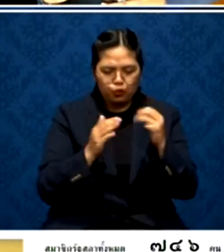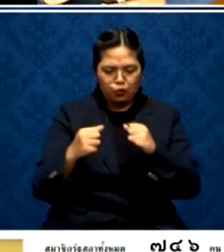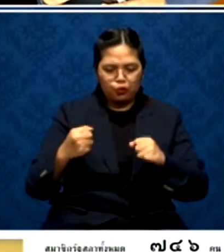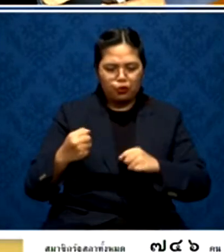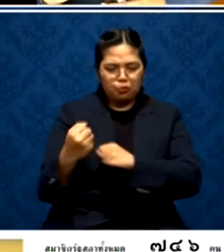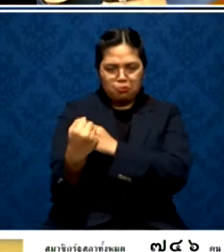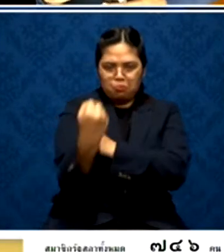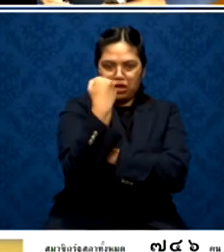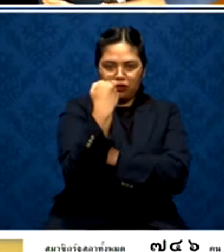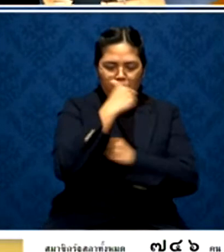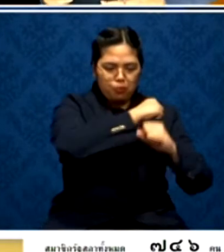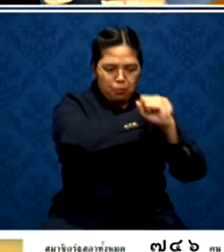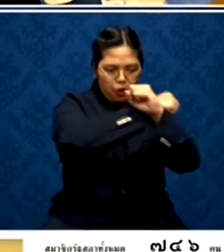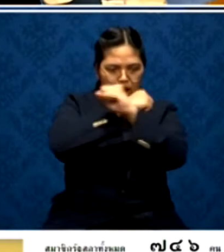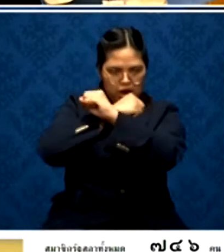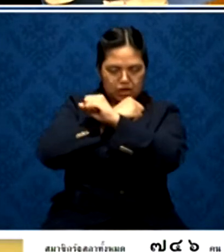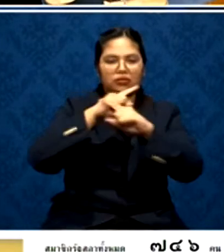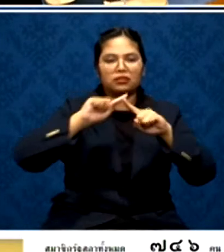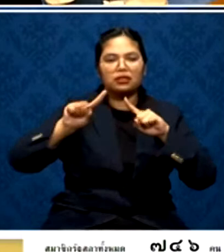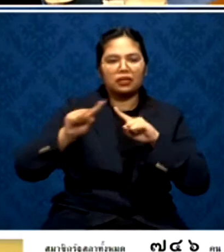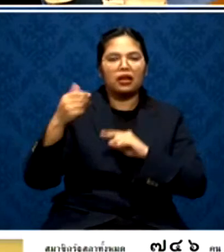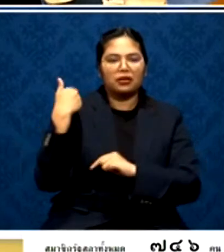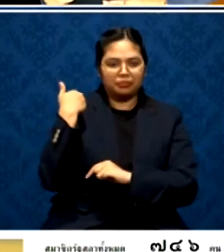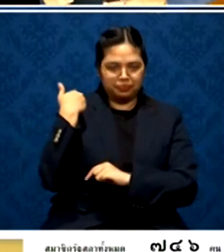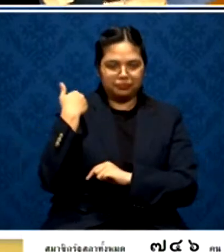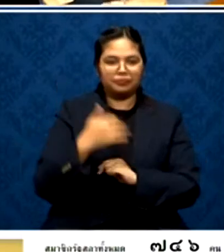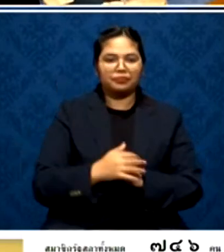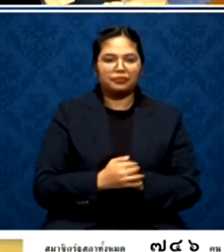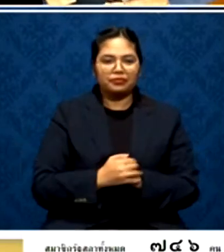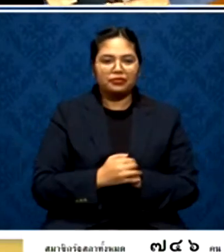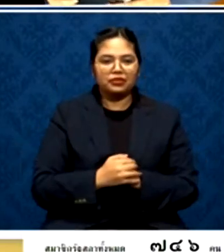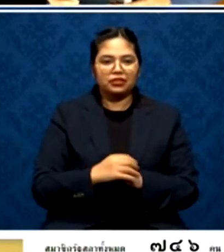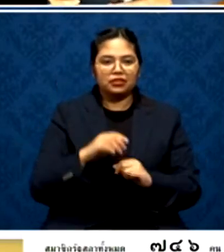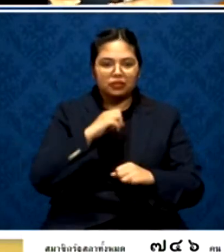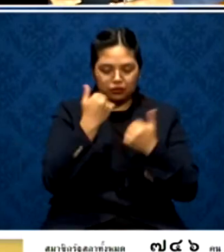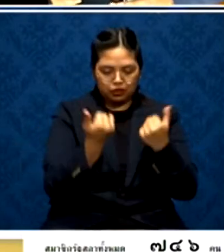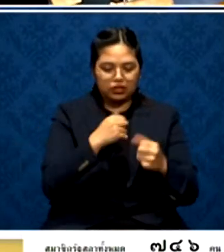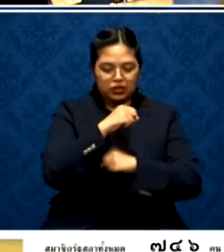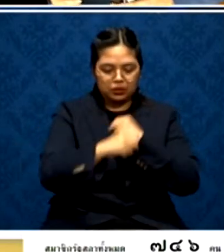รูปแบบใหม่ในศตวรรษที่21